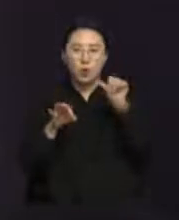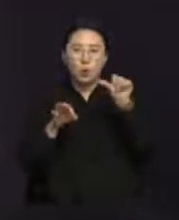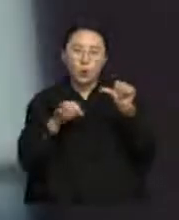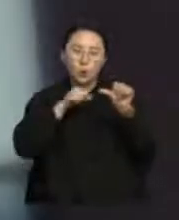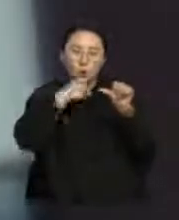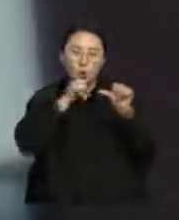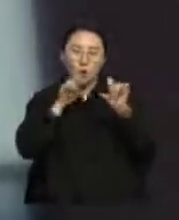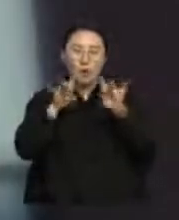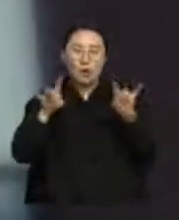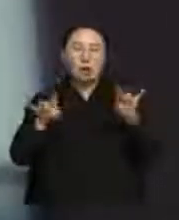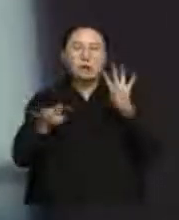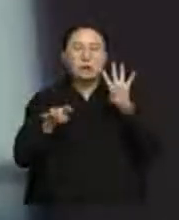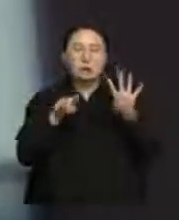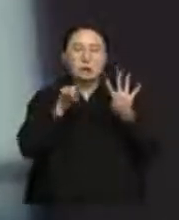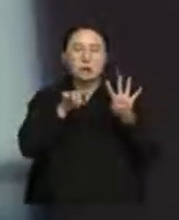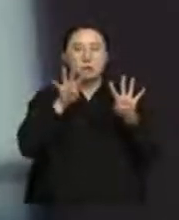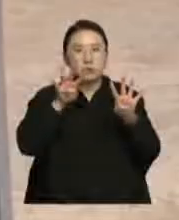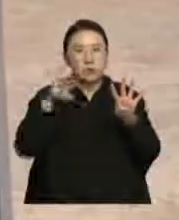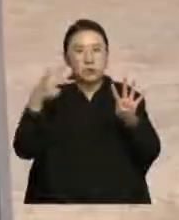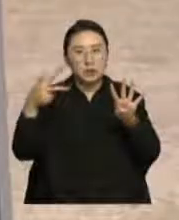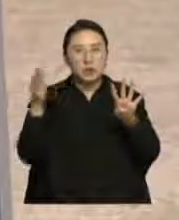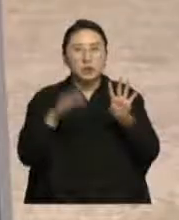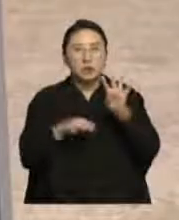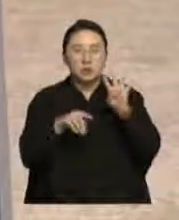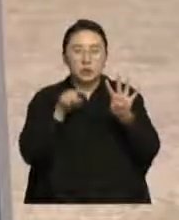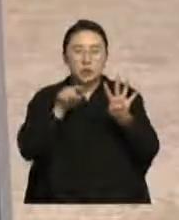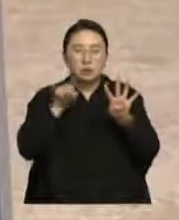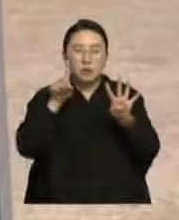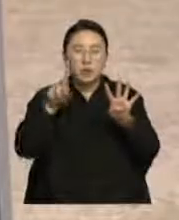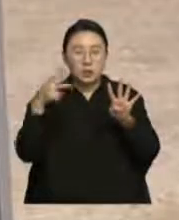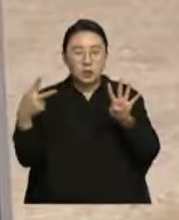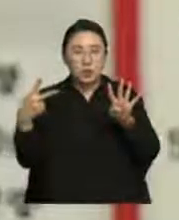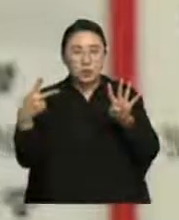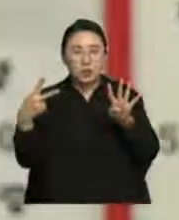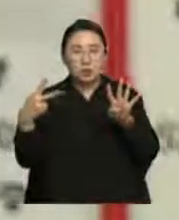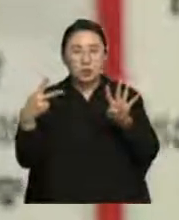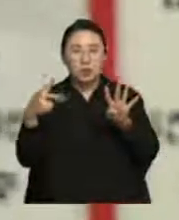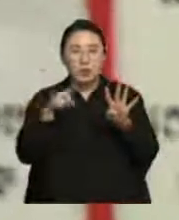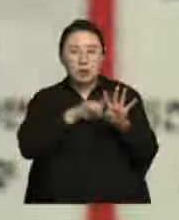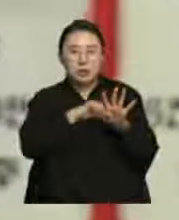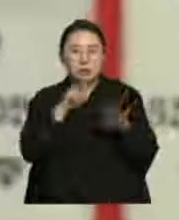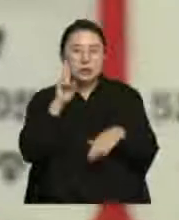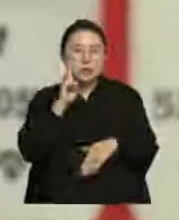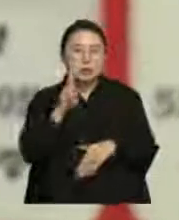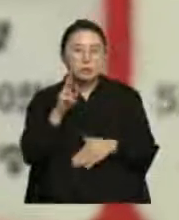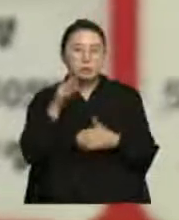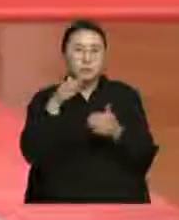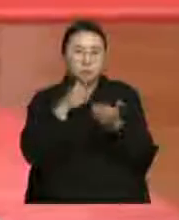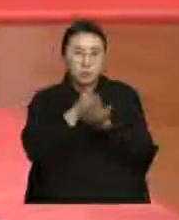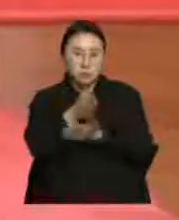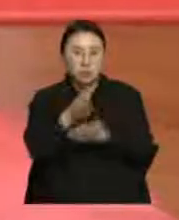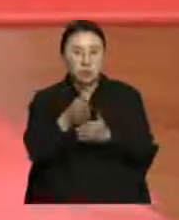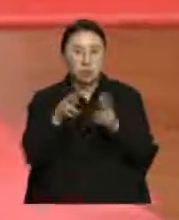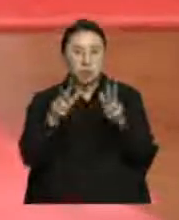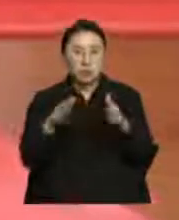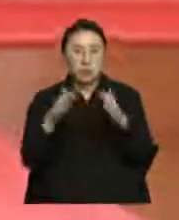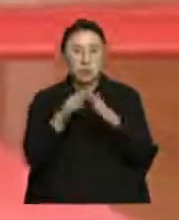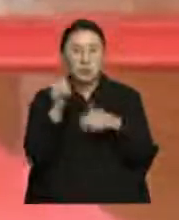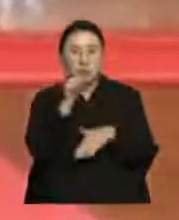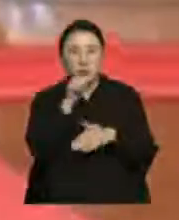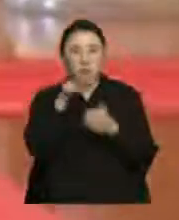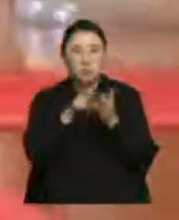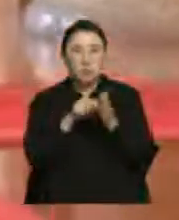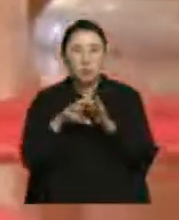만점에 각각 4.47점, 4.11점을 받으며 가장 심각한 분야로 꼽혔습니다. 현재 부동산